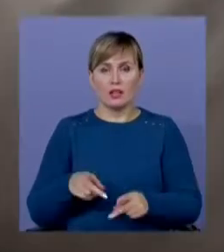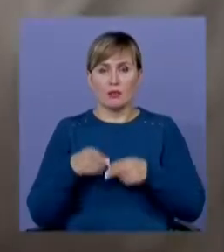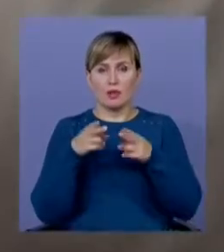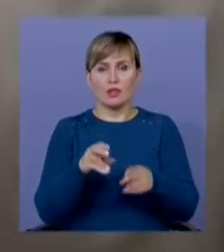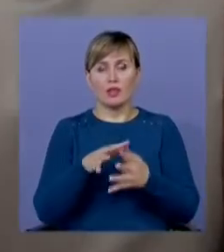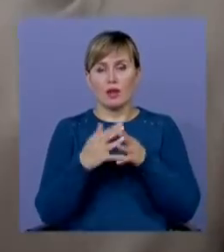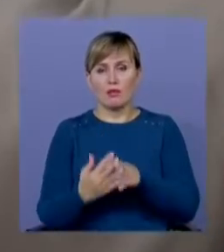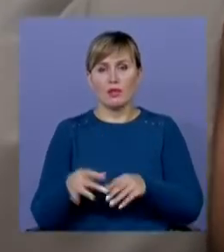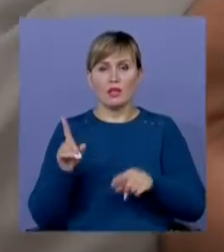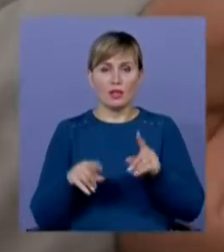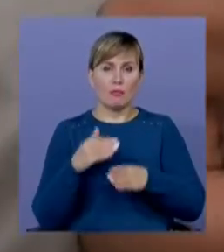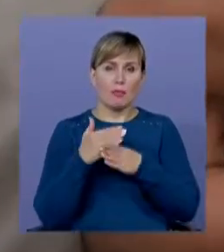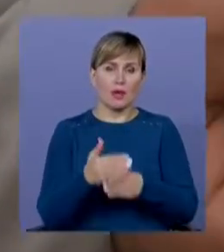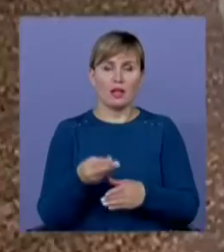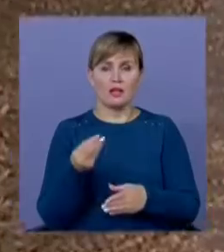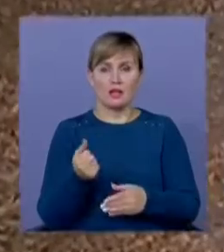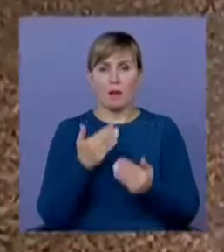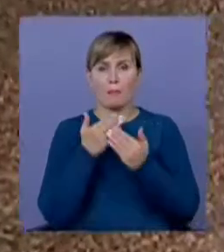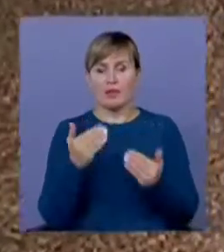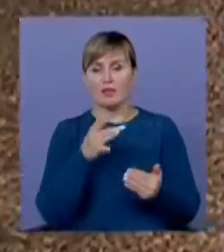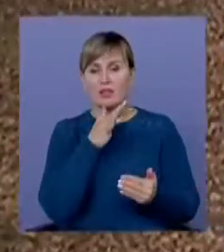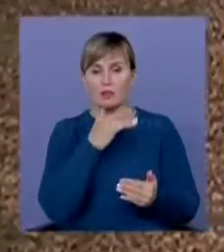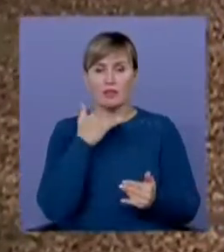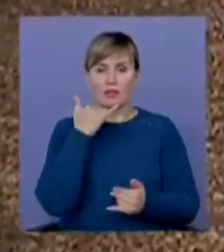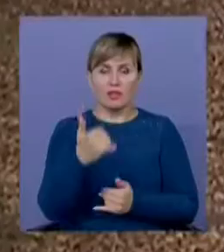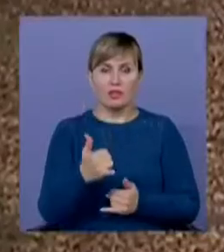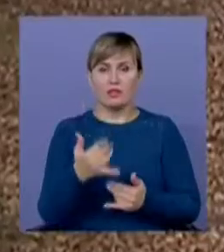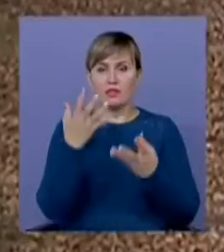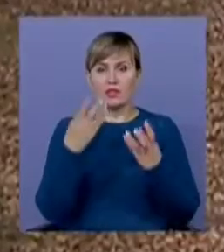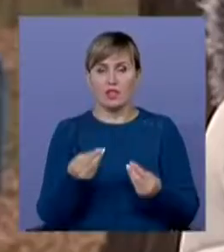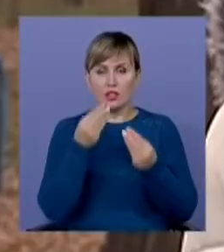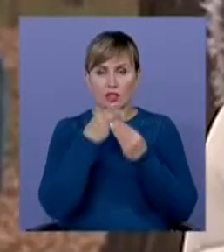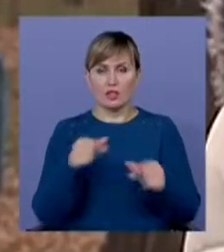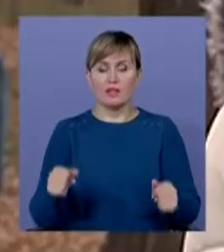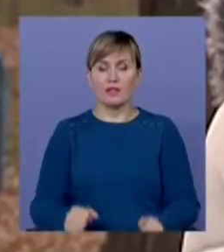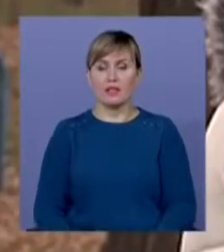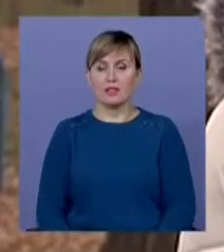аул, иногда помогала деньгами. Последний раз Акнур звонила матери в день исчезновения.